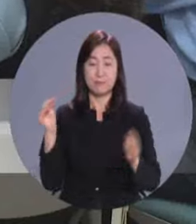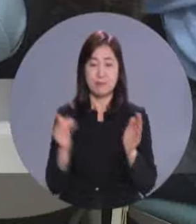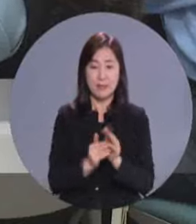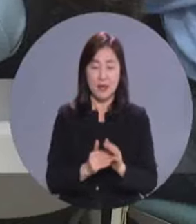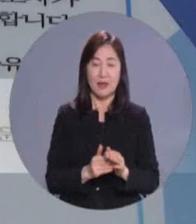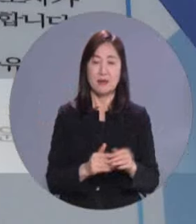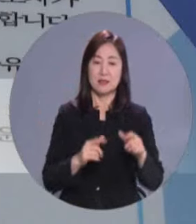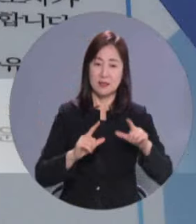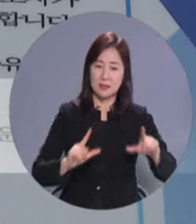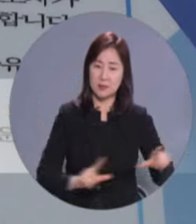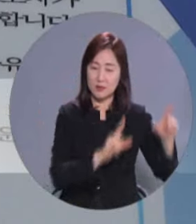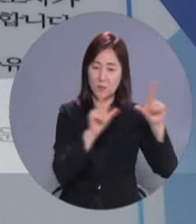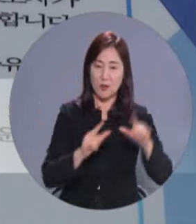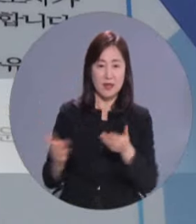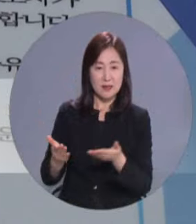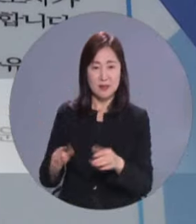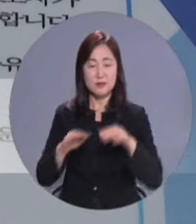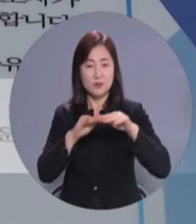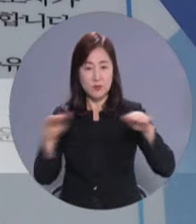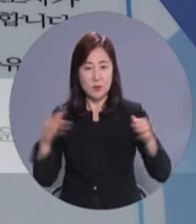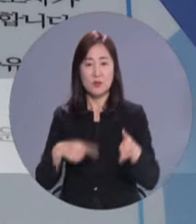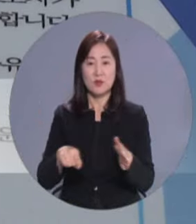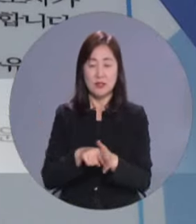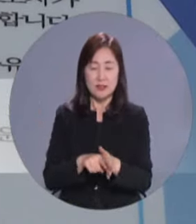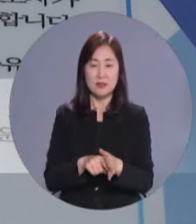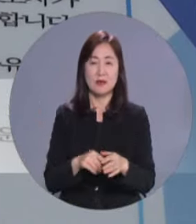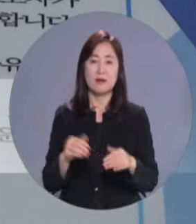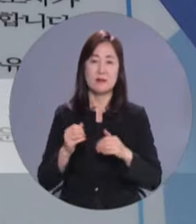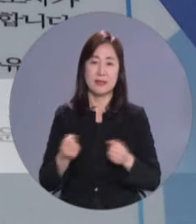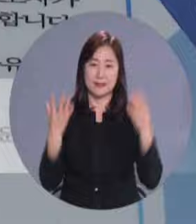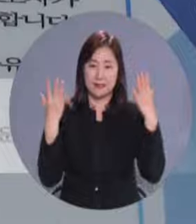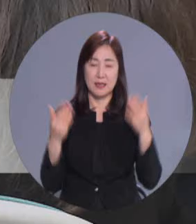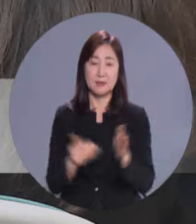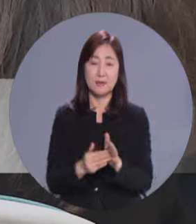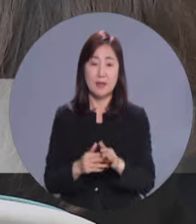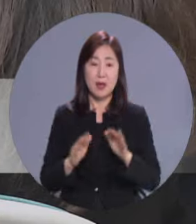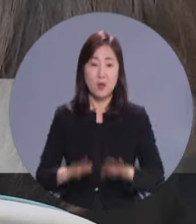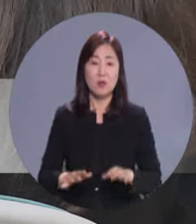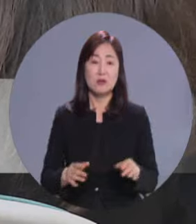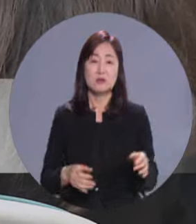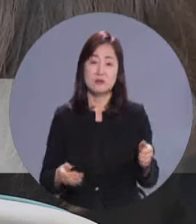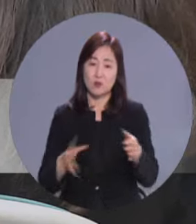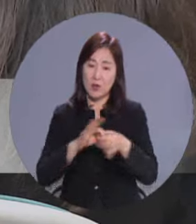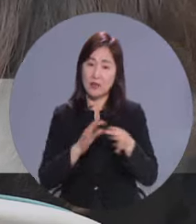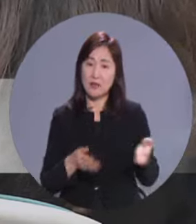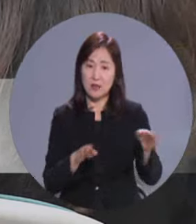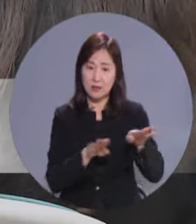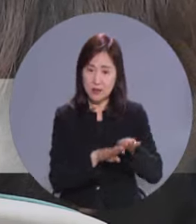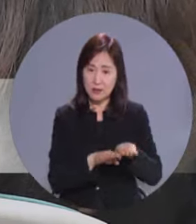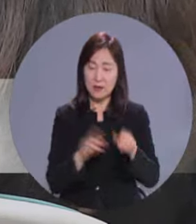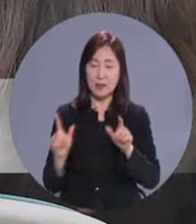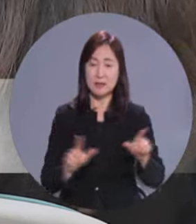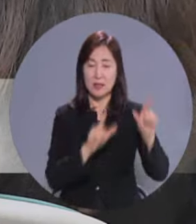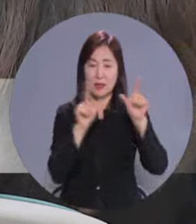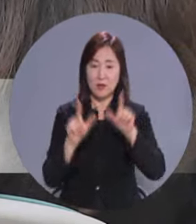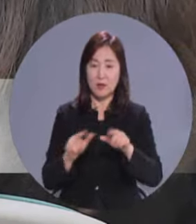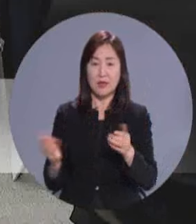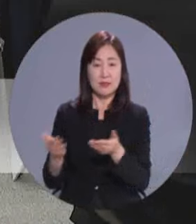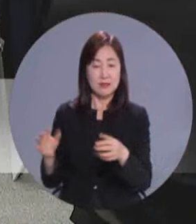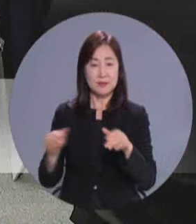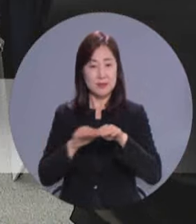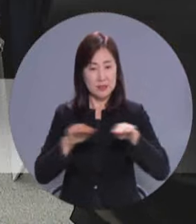문화 확산에 함께하기로 했습니다 이날 행사에서는 공사 출연 기관의 일생활균형 실천 우수 사례